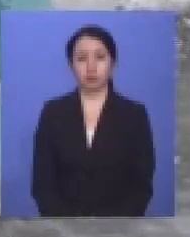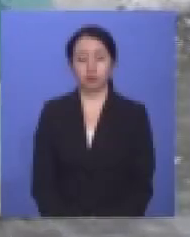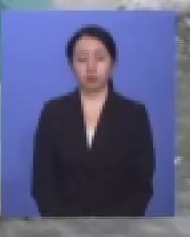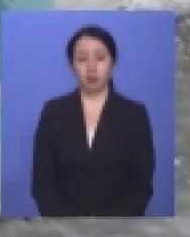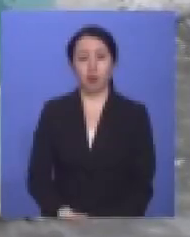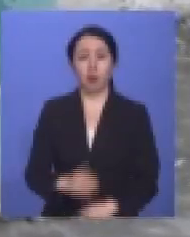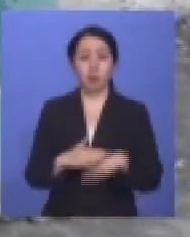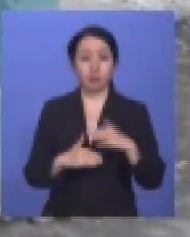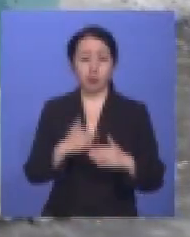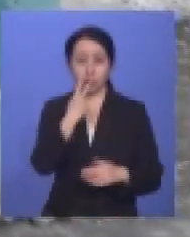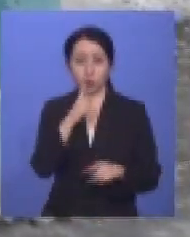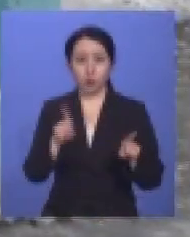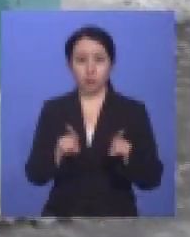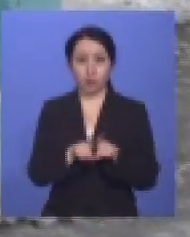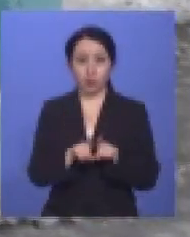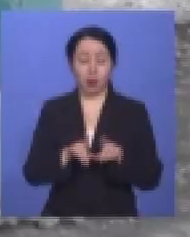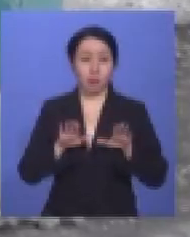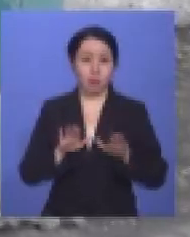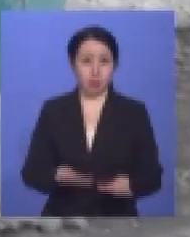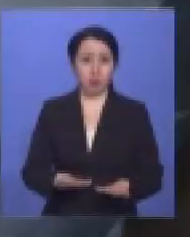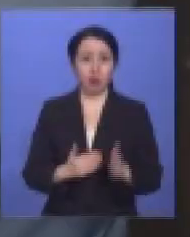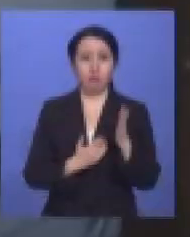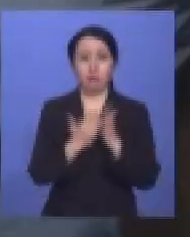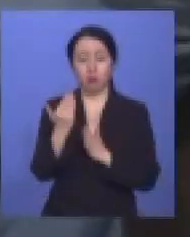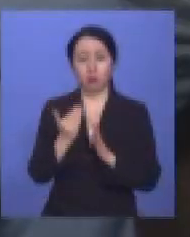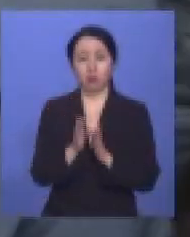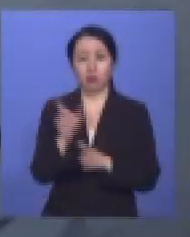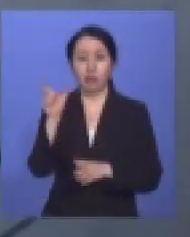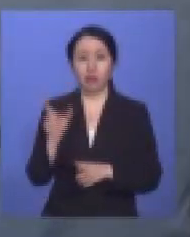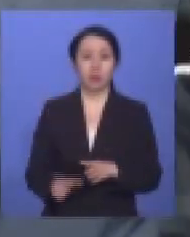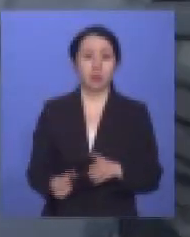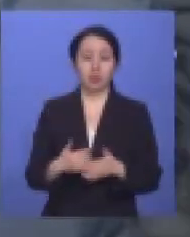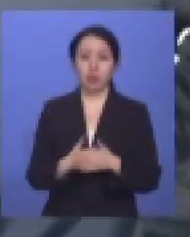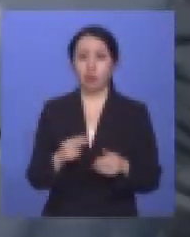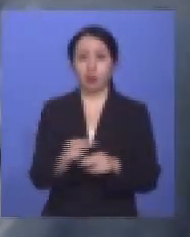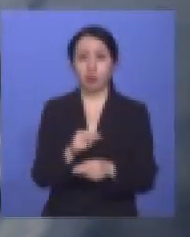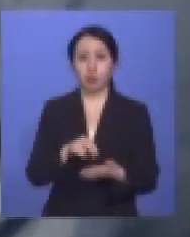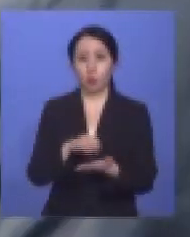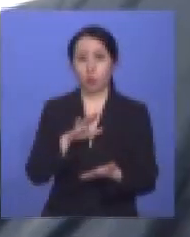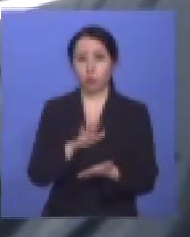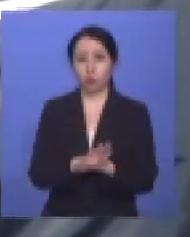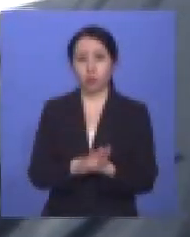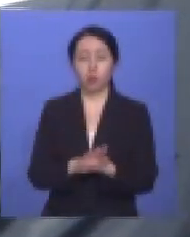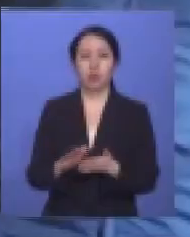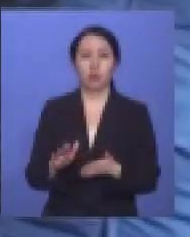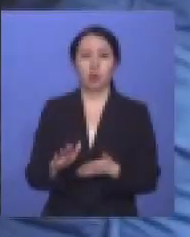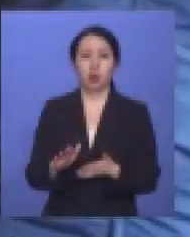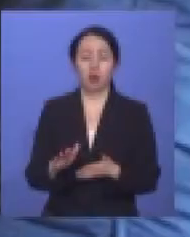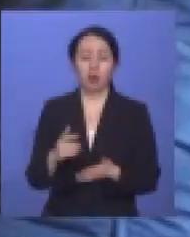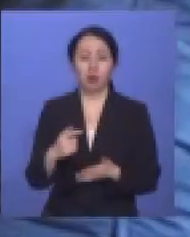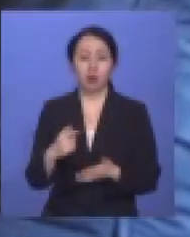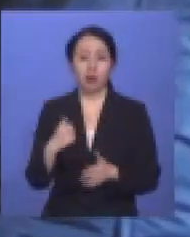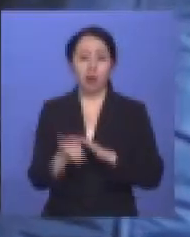Практика показывает, что в таких локациях особенно высока плотность лиц, состоящих на профилактических учетах, дебоширов и алкоголиков.